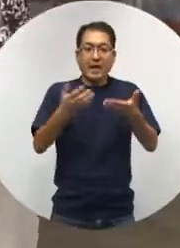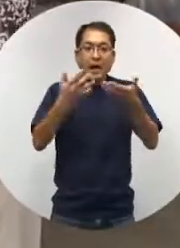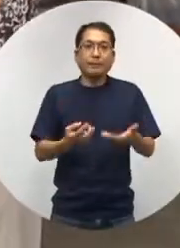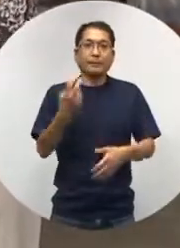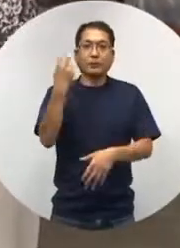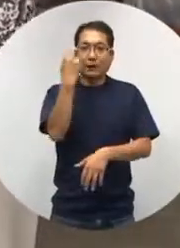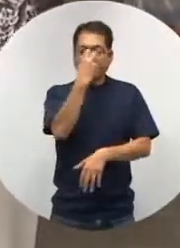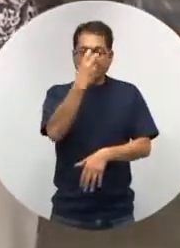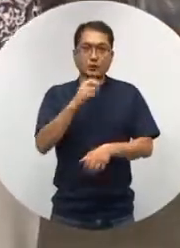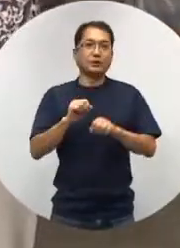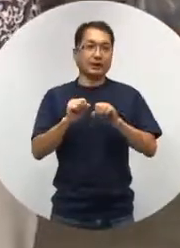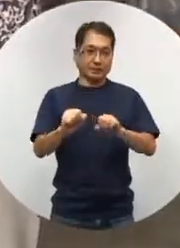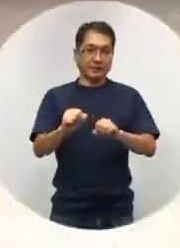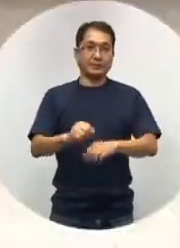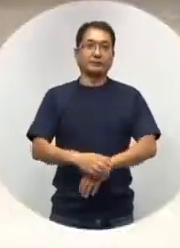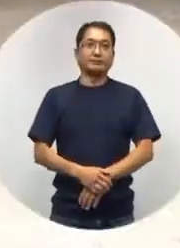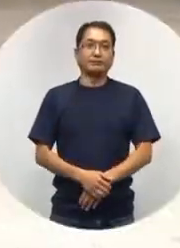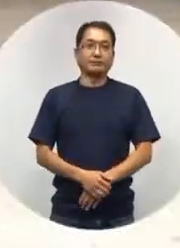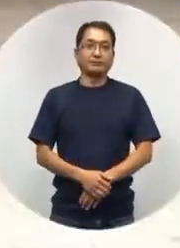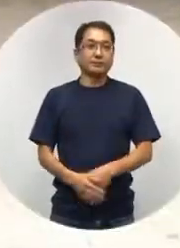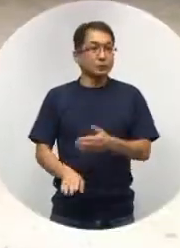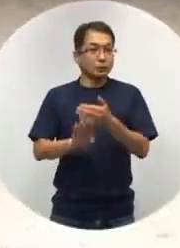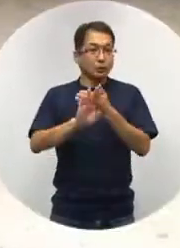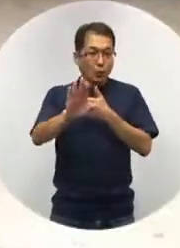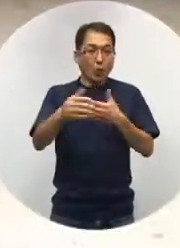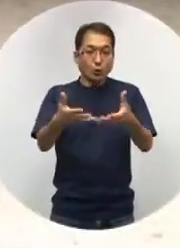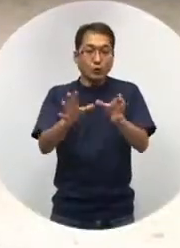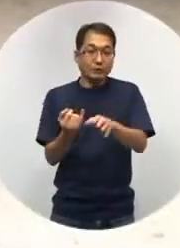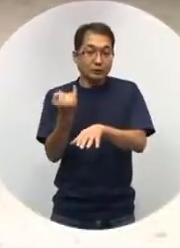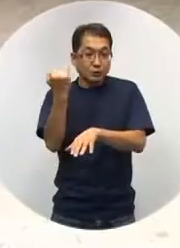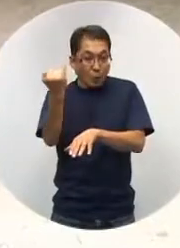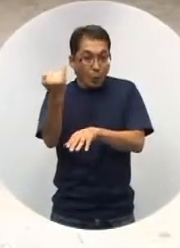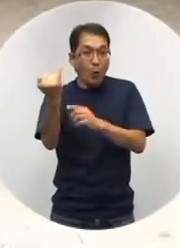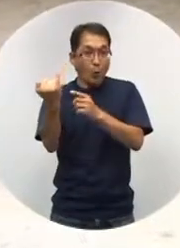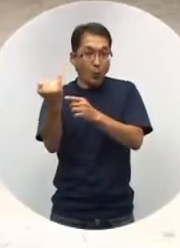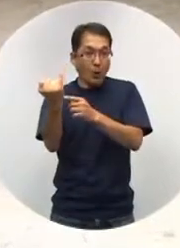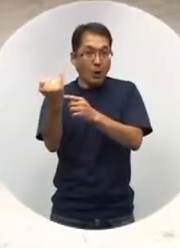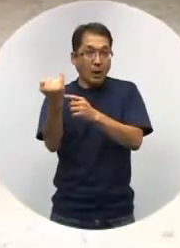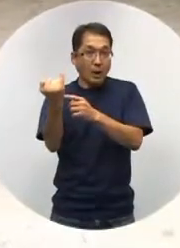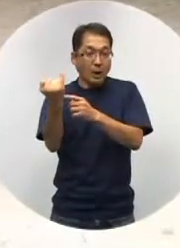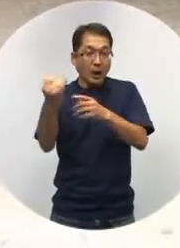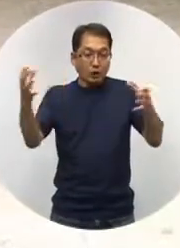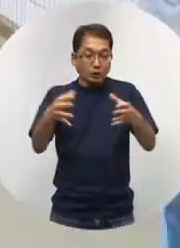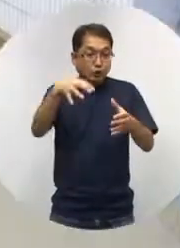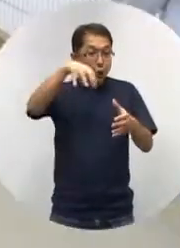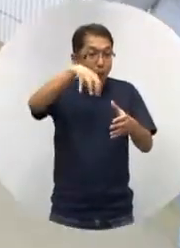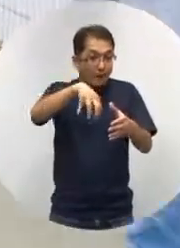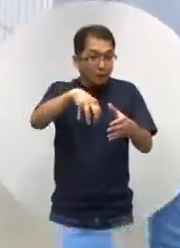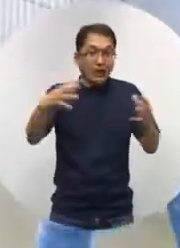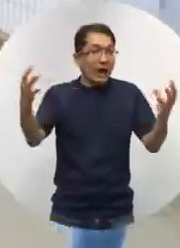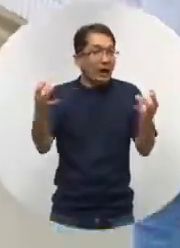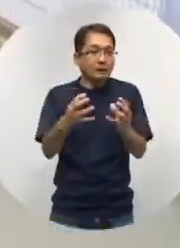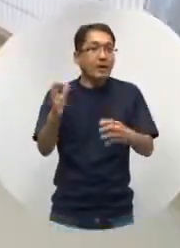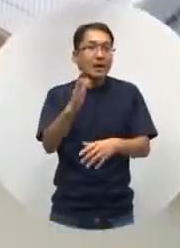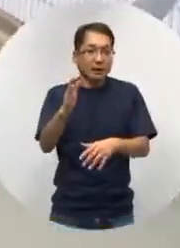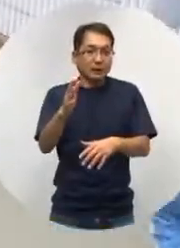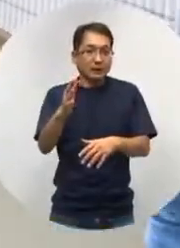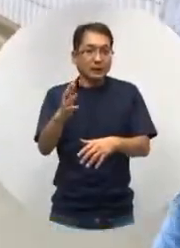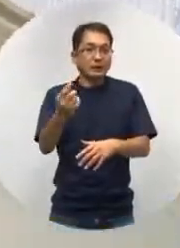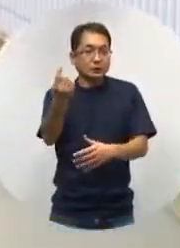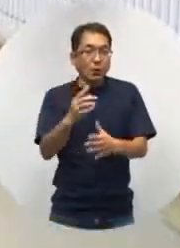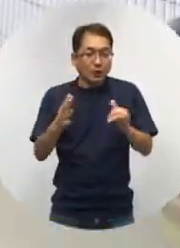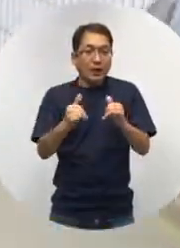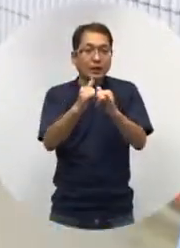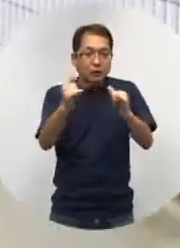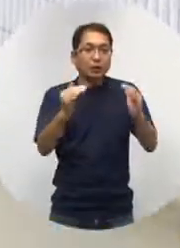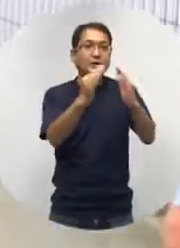。その後、組長である渡辺さんが集合場所に現れない方の自宅を訪問します。